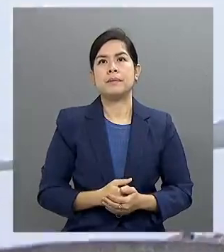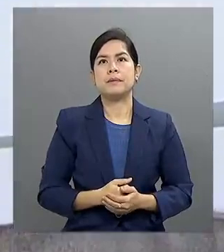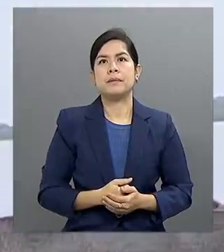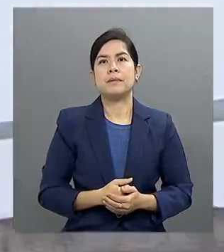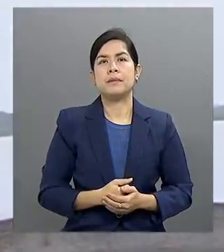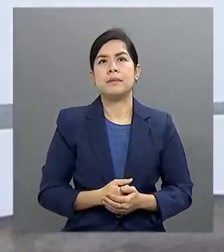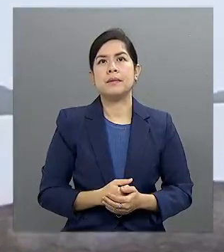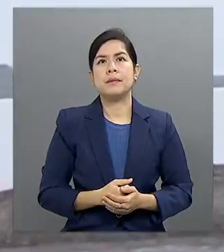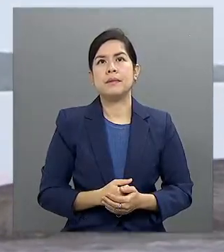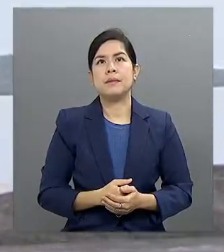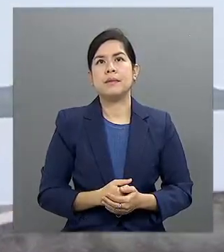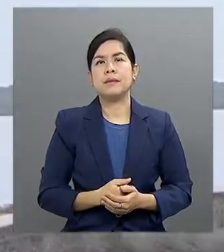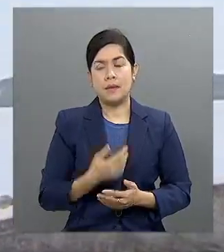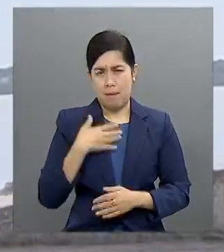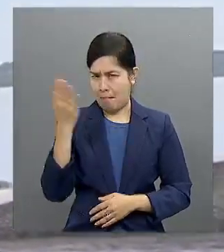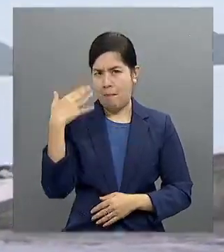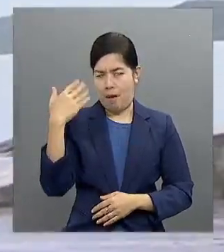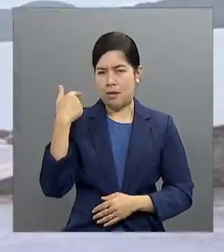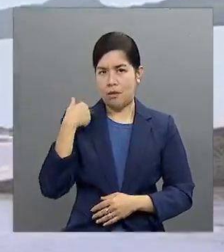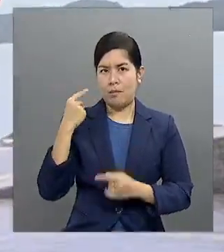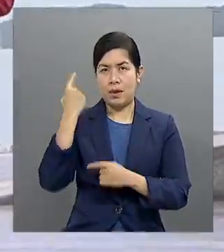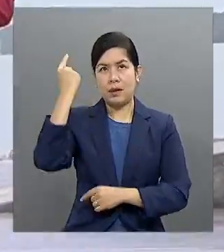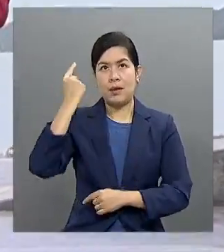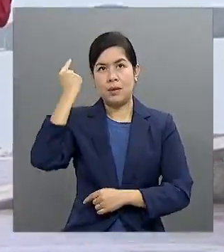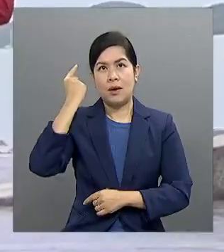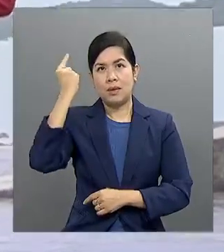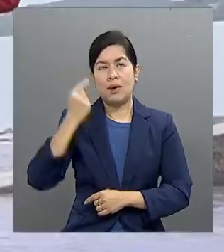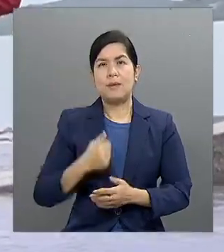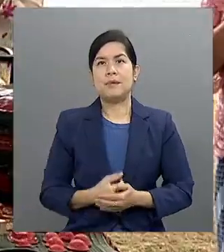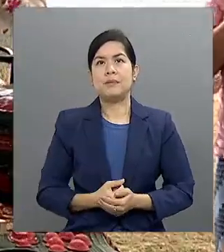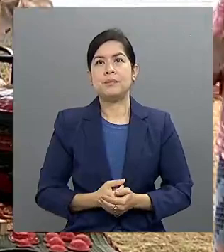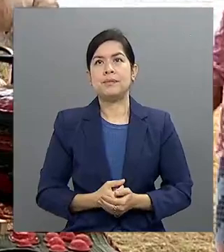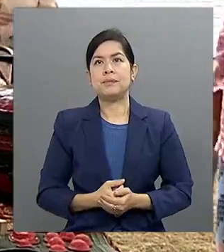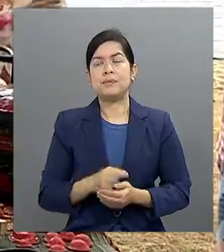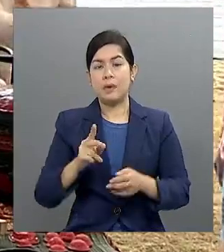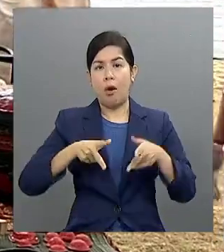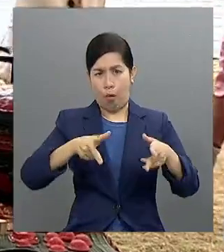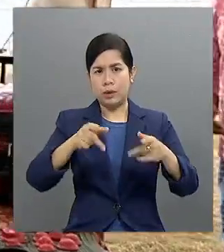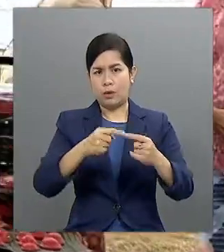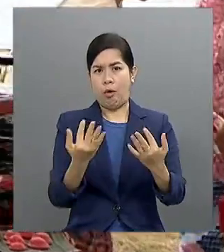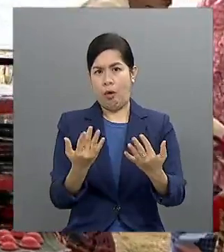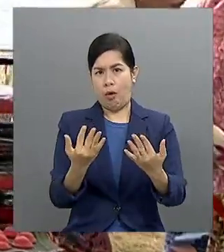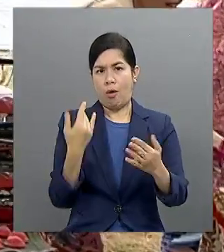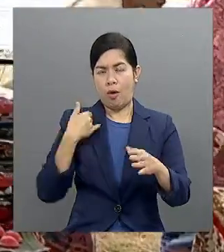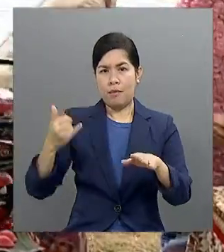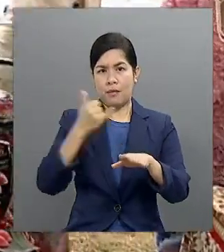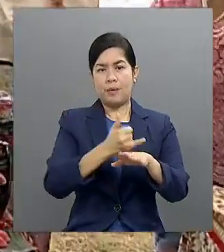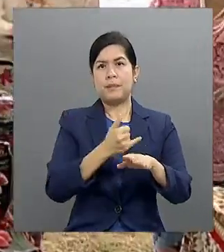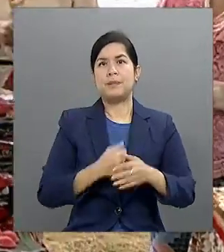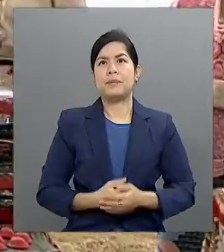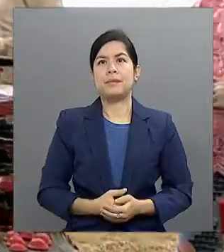จ้า จะไปเที่ยวต่อแล้วนะถ้าไม่มาเนี่ยจะไปกัน3คนแล้วนะ สวัสดีครับคุณนะคะ นั่ง3ยืน2เลยค่ะ